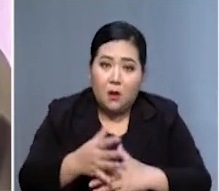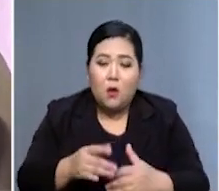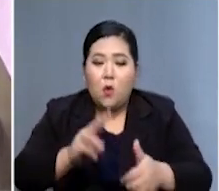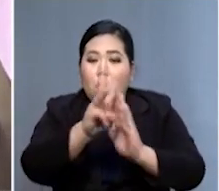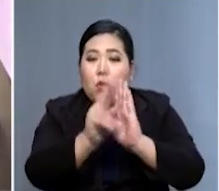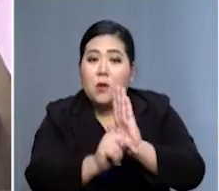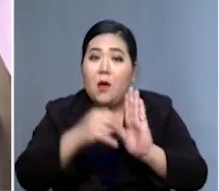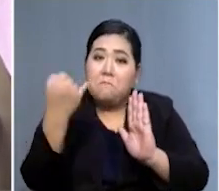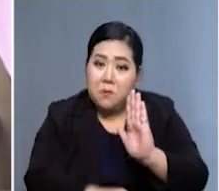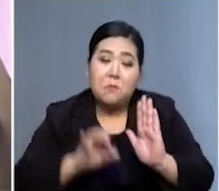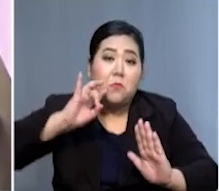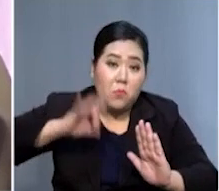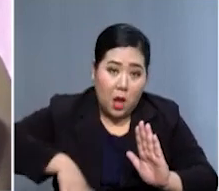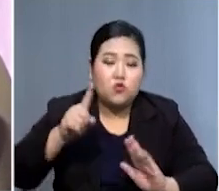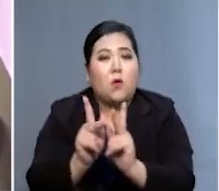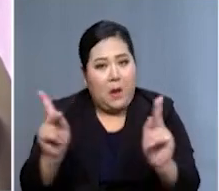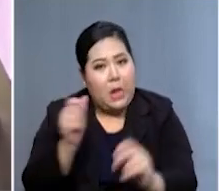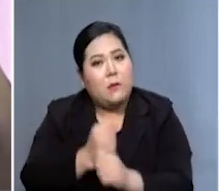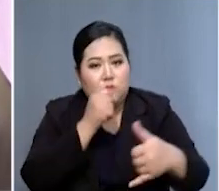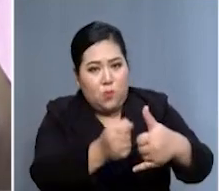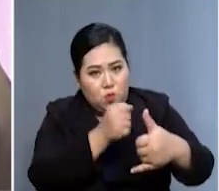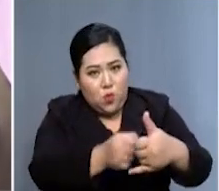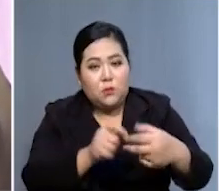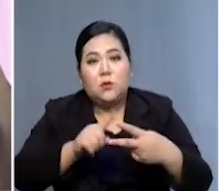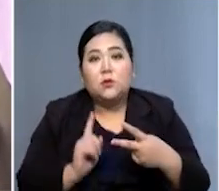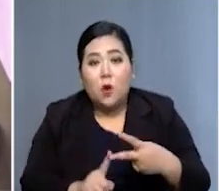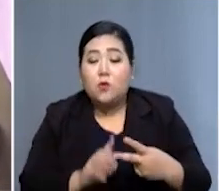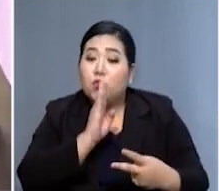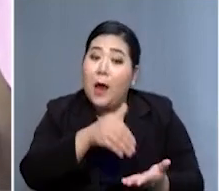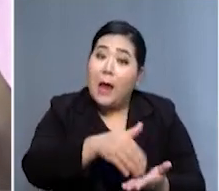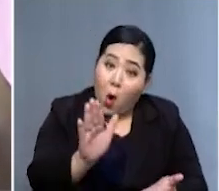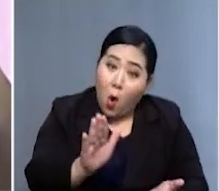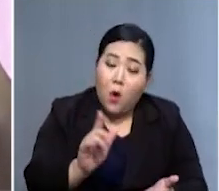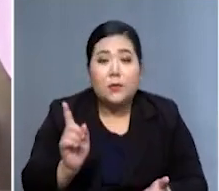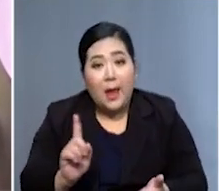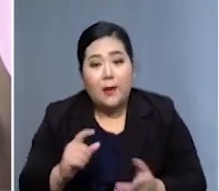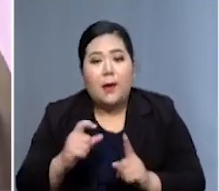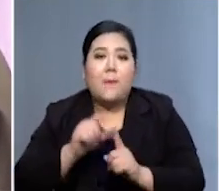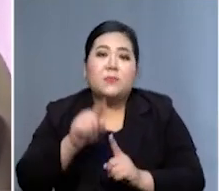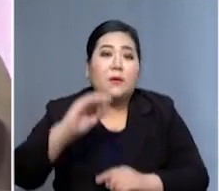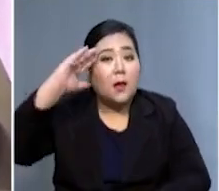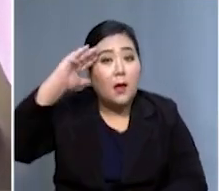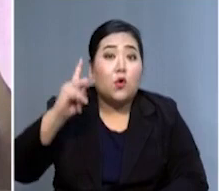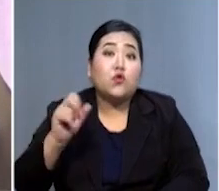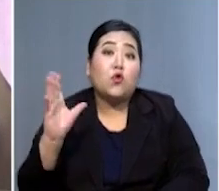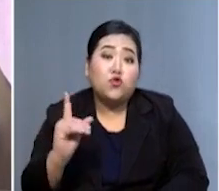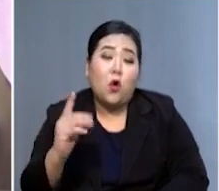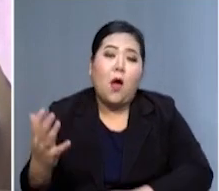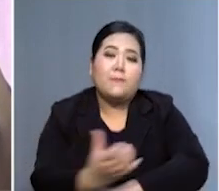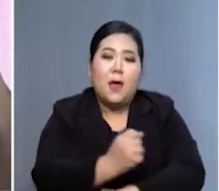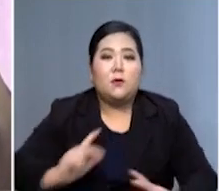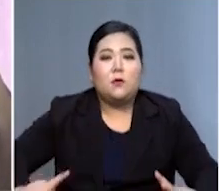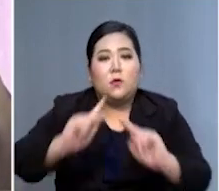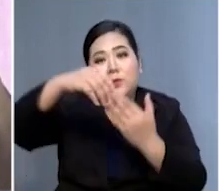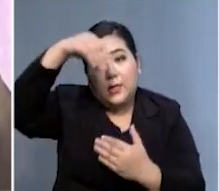ไปนำด้านศึกษาจะต้องแต่งตั้งกรรมการสอบสวนและในการที่ให้ออกราชการไว้ก่อนตามคำสั่งของกสช.นี่ก็เป็นนำหน้าของศึกษาธิการ